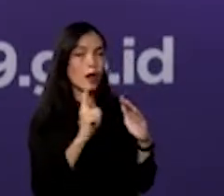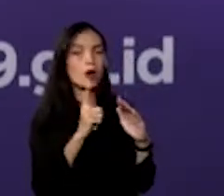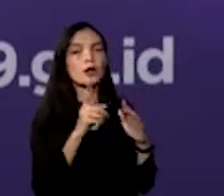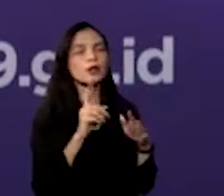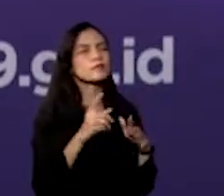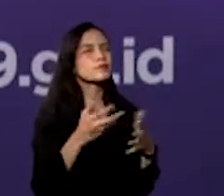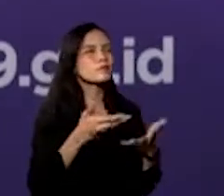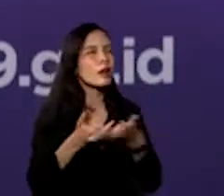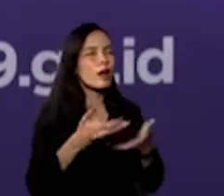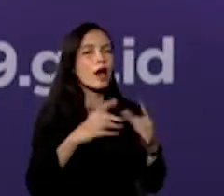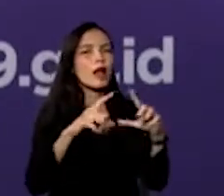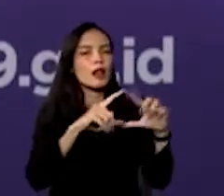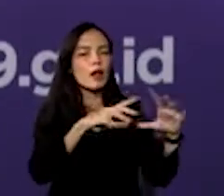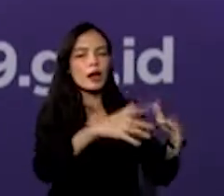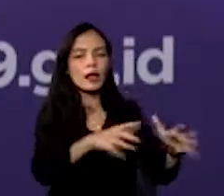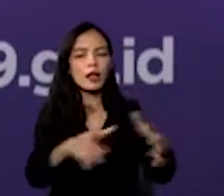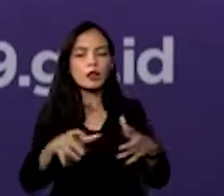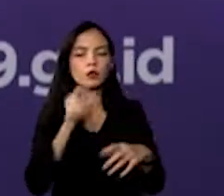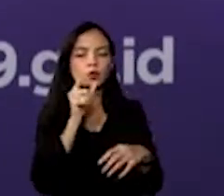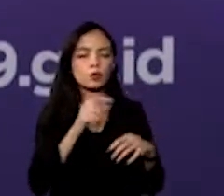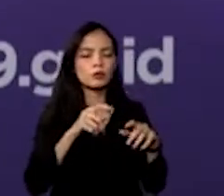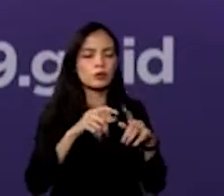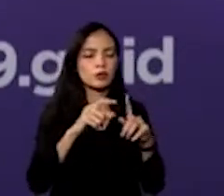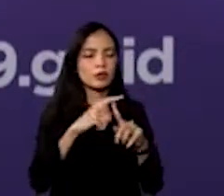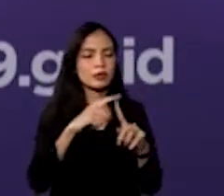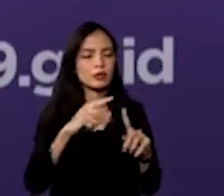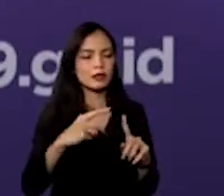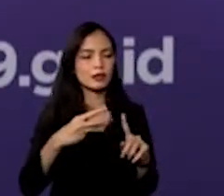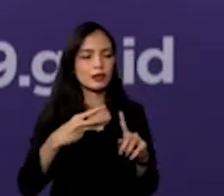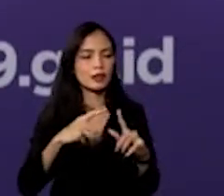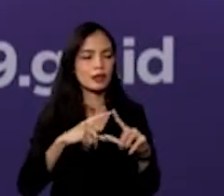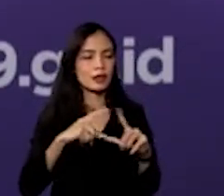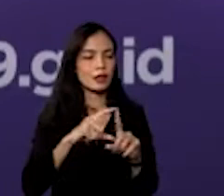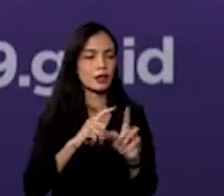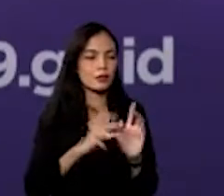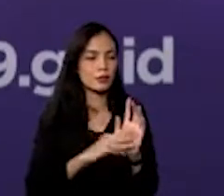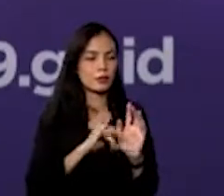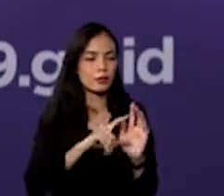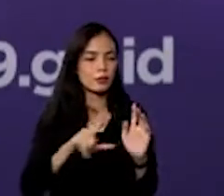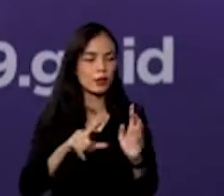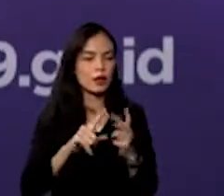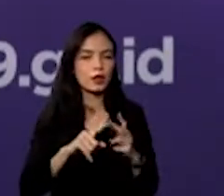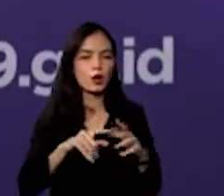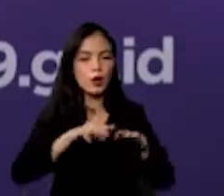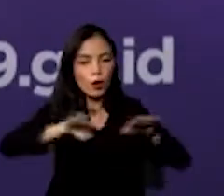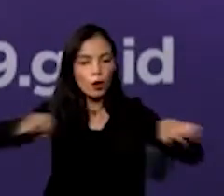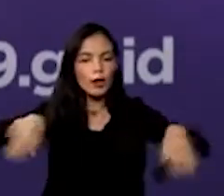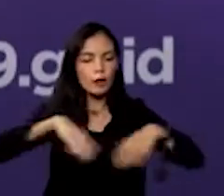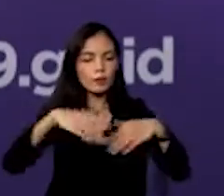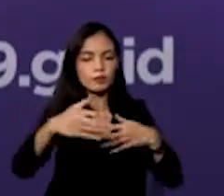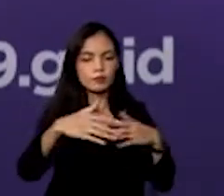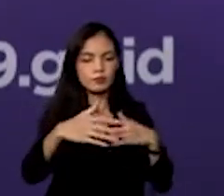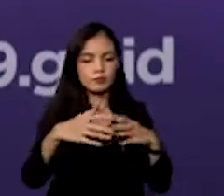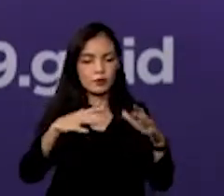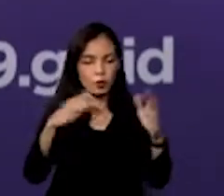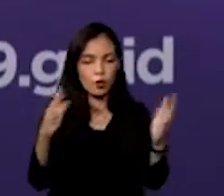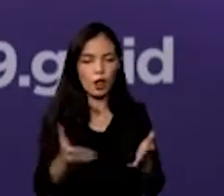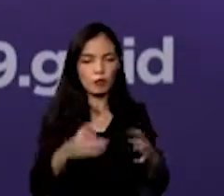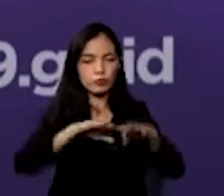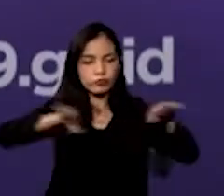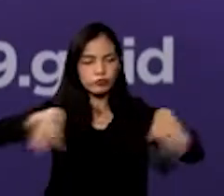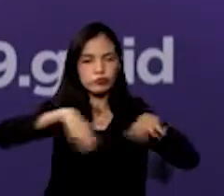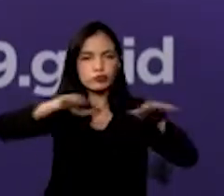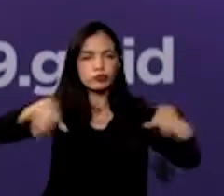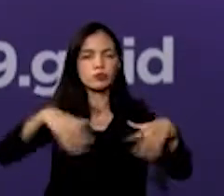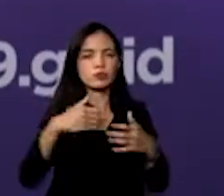kita punya fasilitas untuk ee apa e kolam renang itu Ya kita bisa lakukan bagi yang e memahami